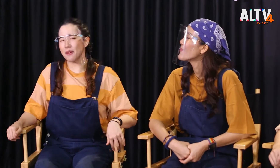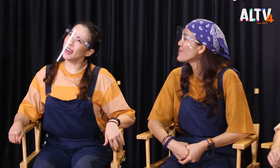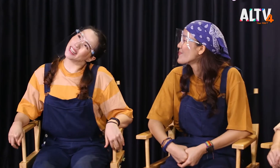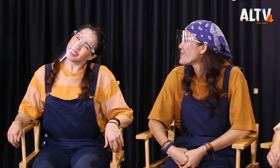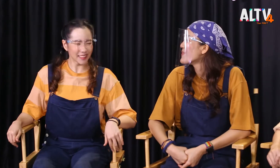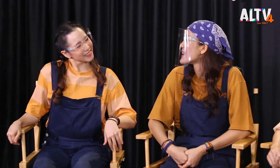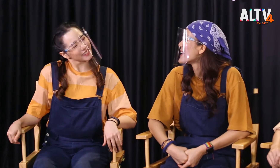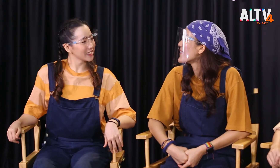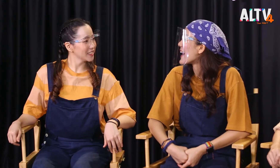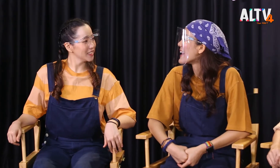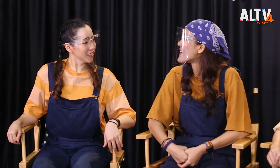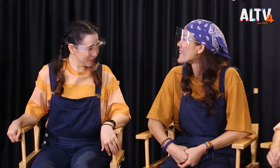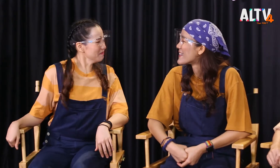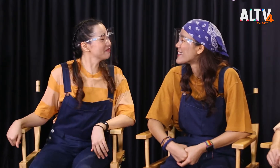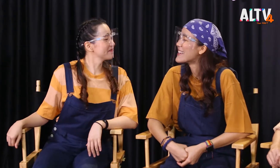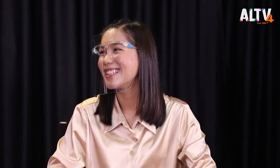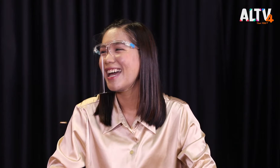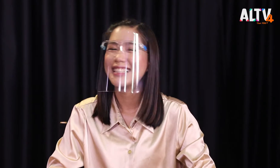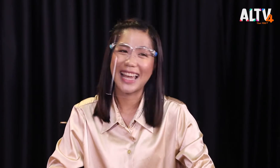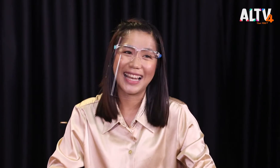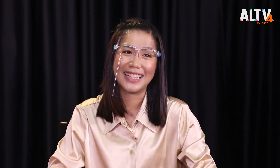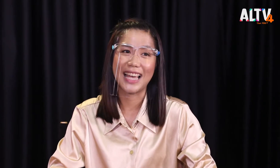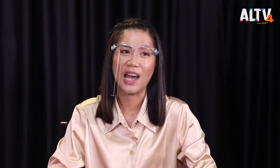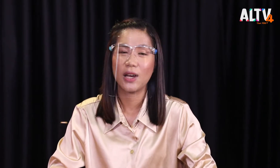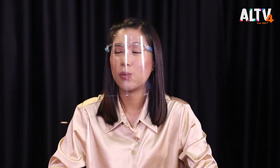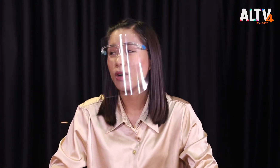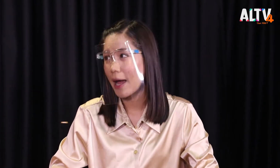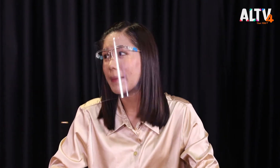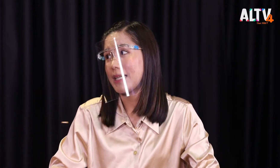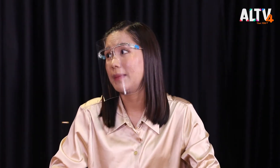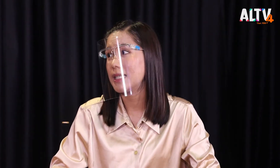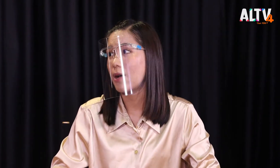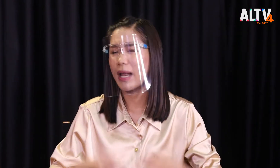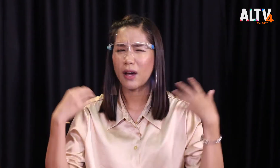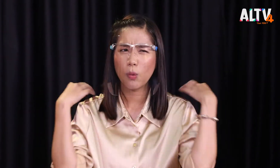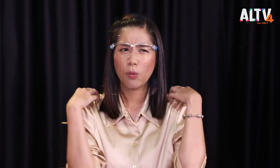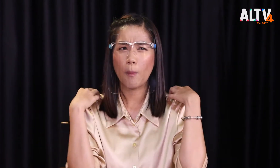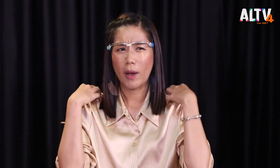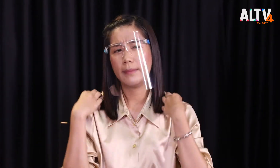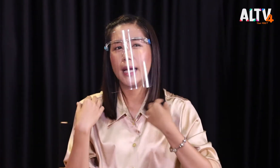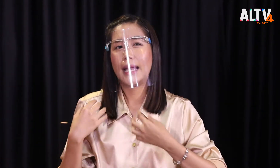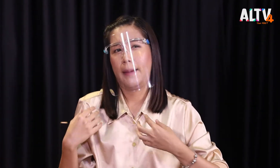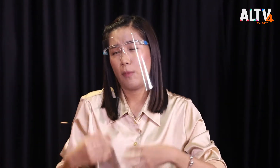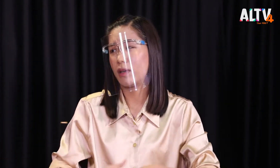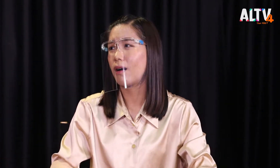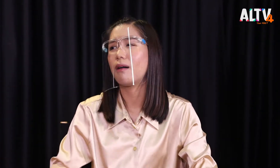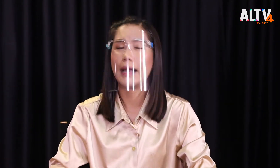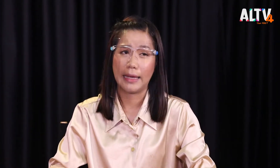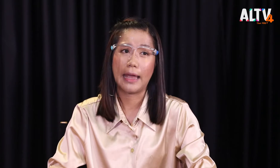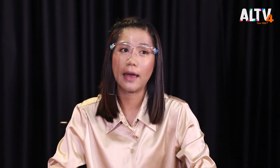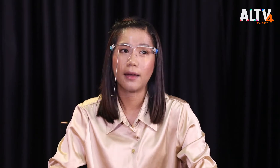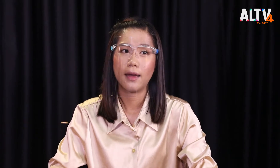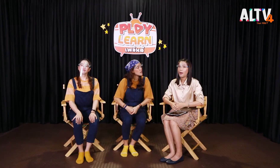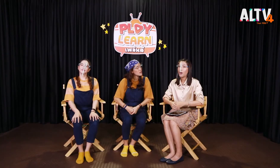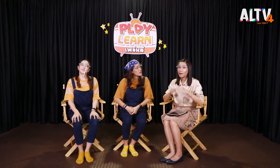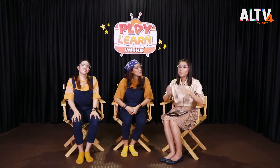หายเมื่อย เหมือนได้เล่นโยคะเลยเนาะ ใช่แล้วนะจ๊ะครูก็ทำประจำเลยนะจ๊ะเวลาครูปวดเมื่อยไหล่ปวดคออะไรอย่